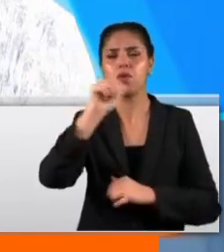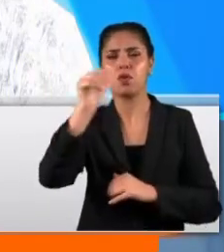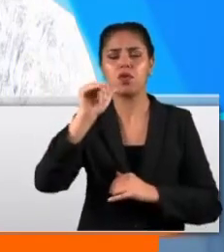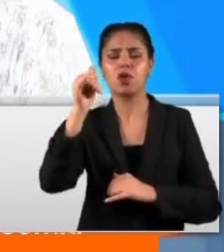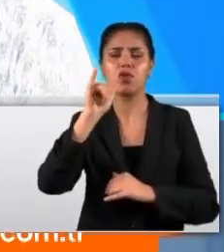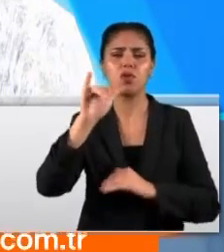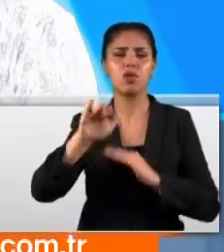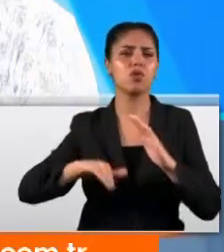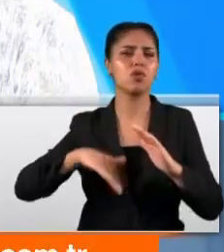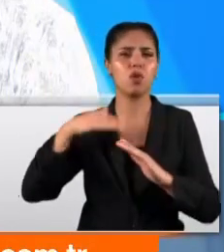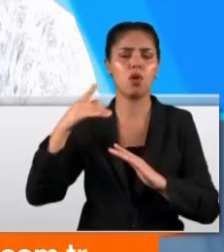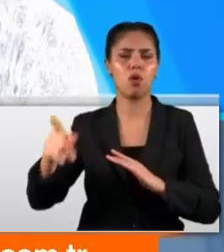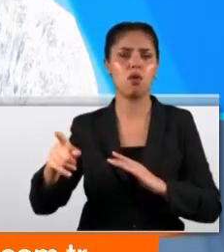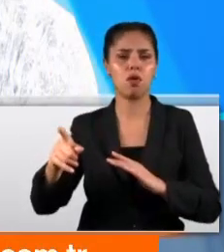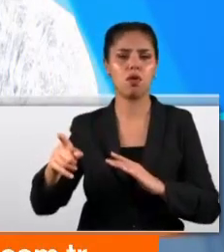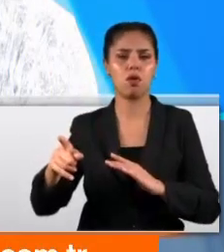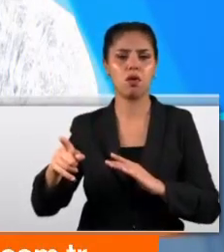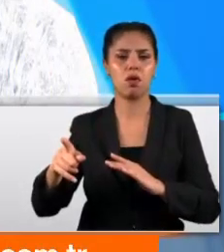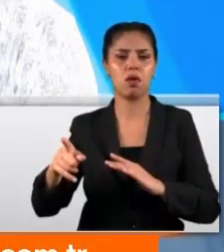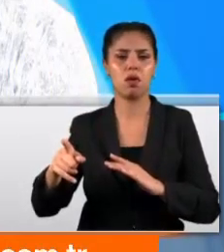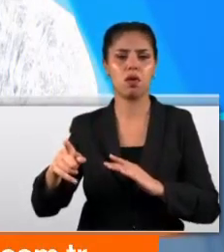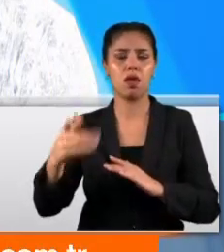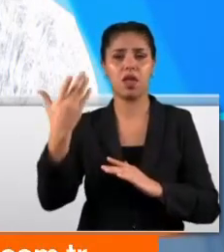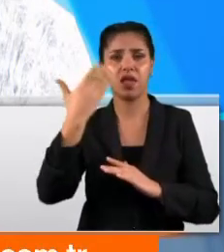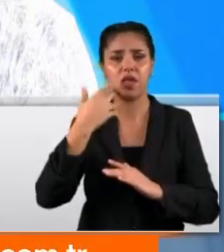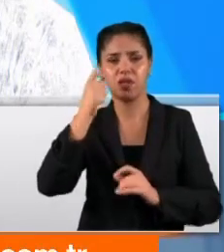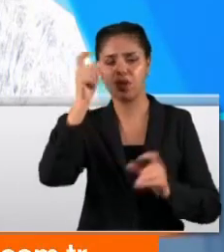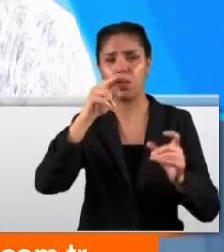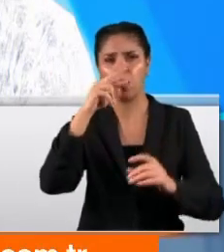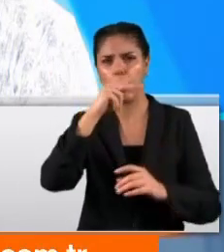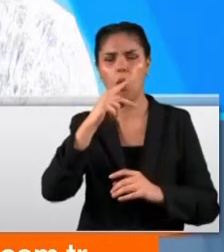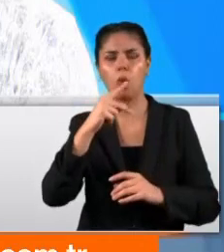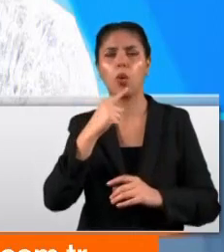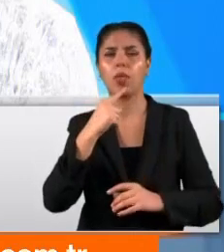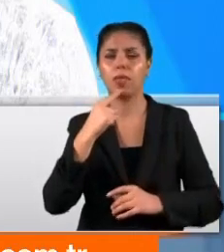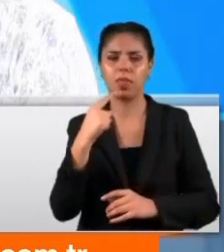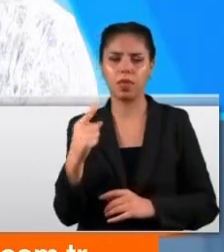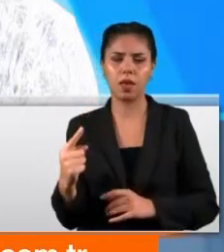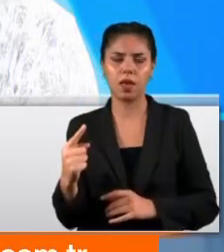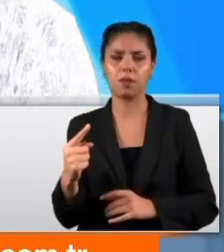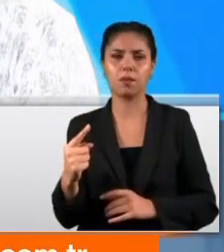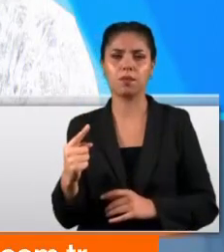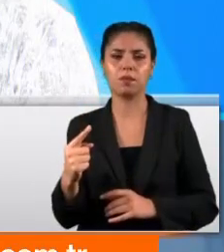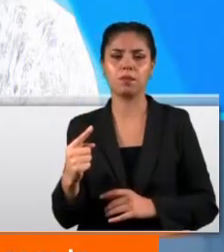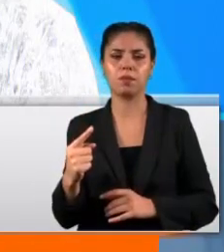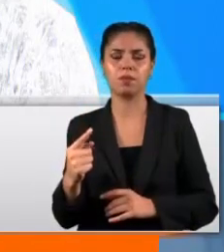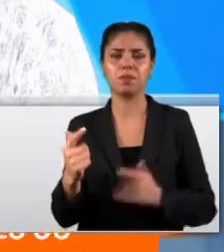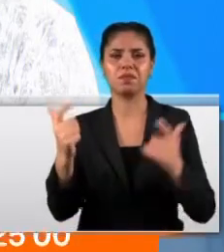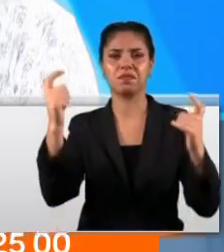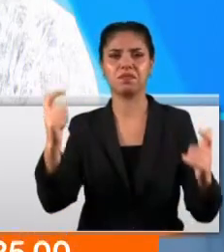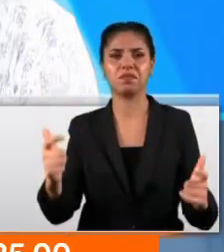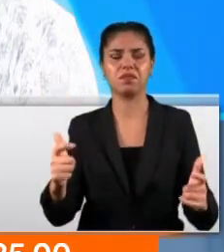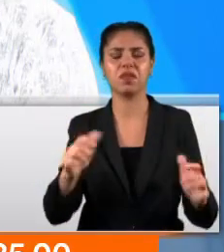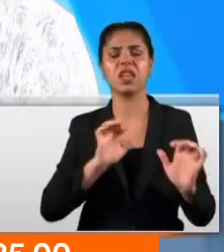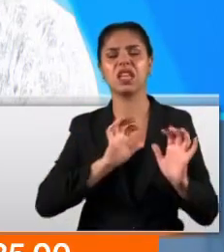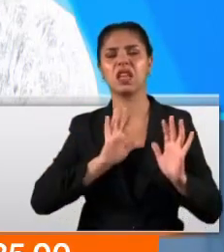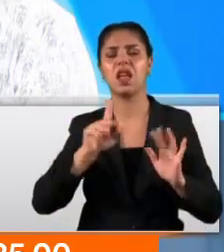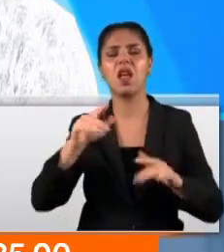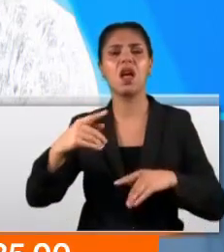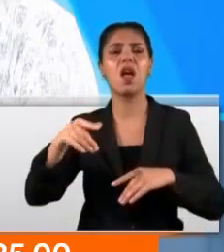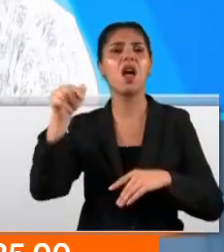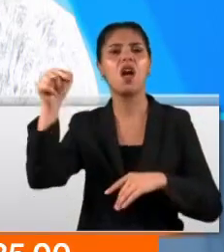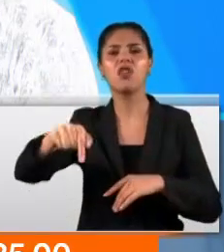alıp işte o seyircilerimin koku duyduğum, duyduğumuz yer dediği yerden yuvarlayarak aşağıya